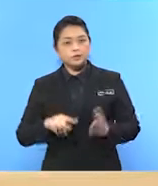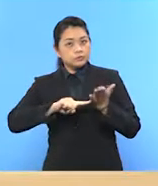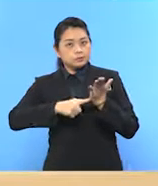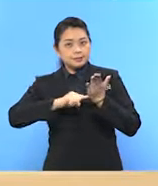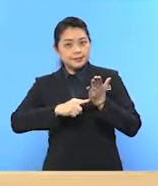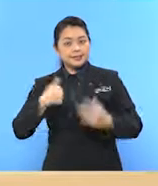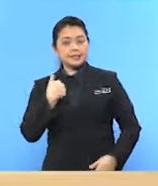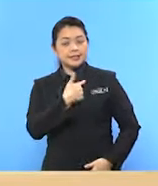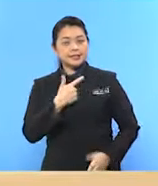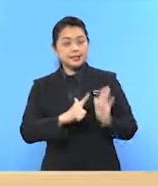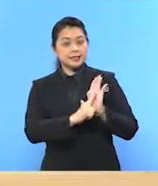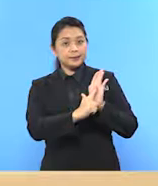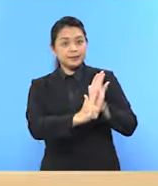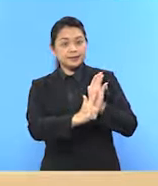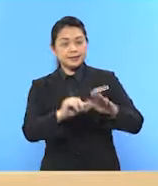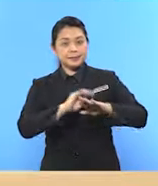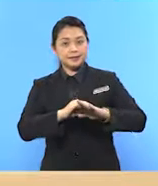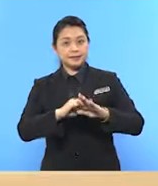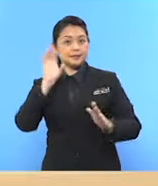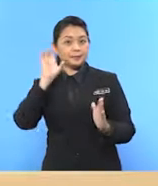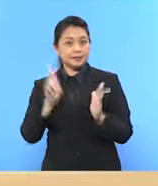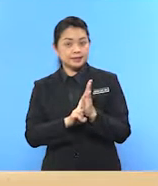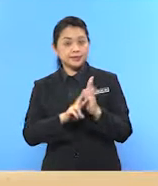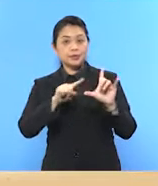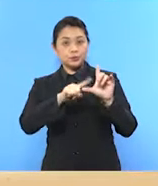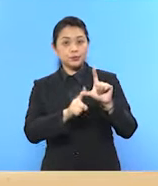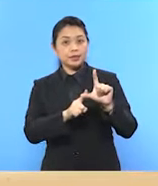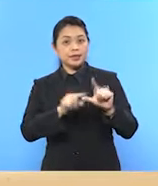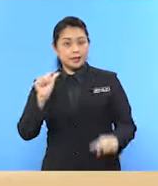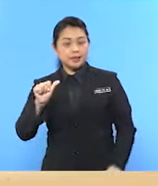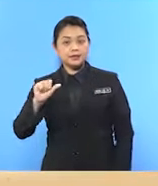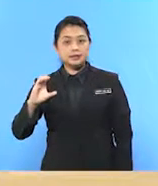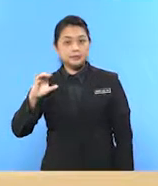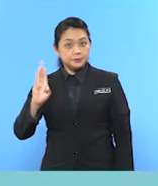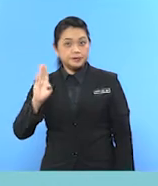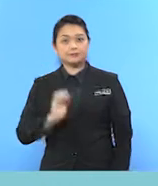Mula-mula kita labelkan pada gambar rajah sudut ACB.